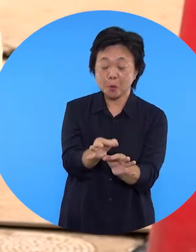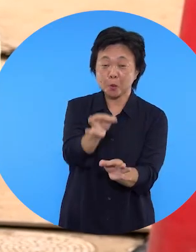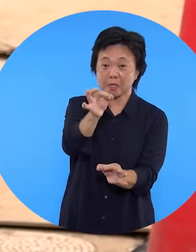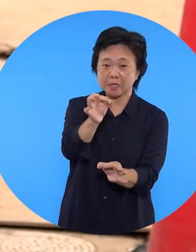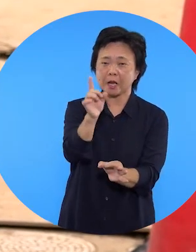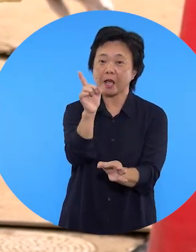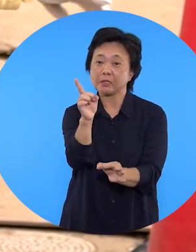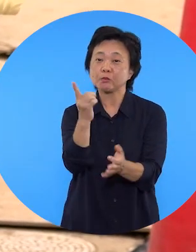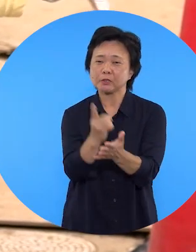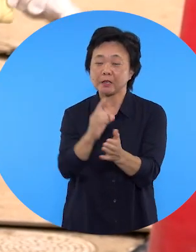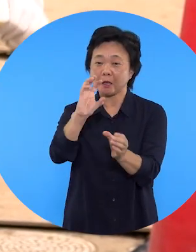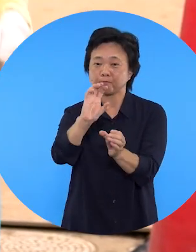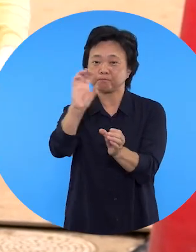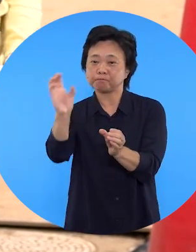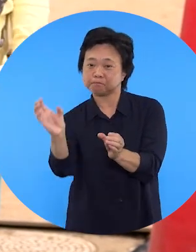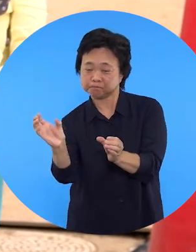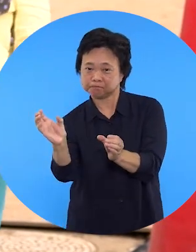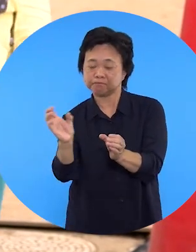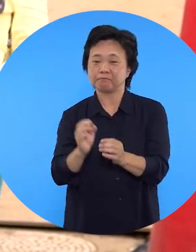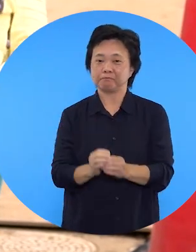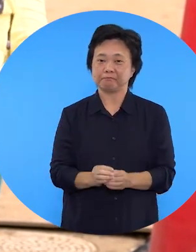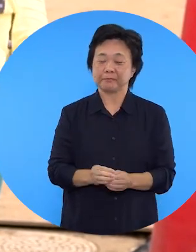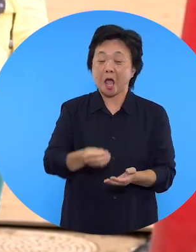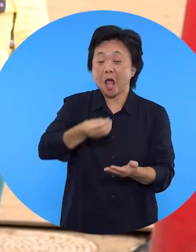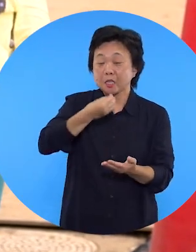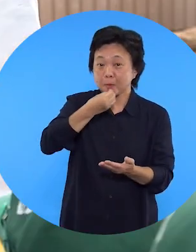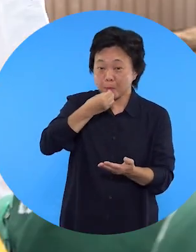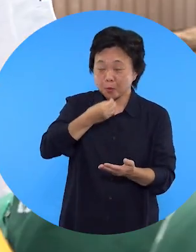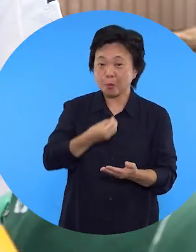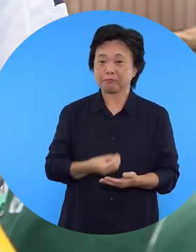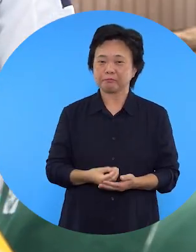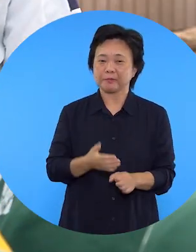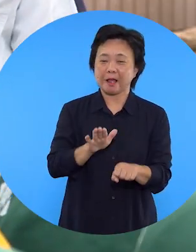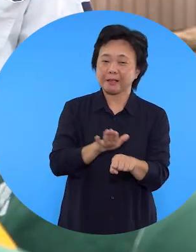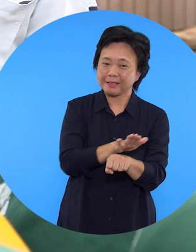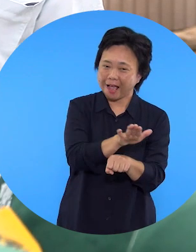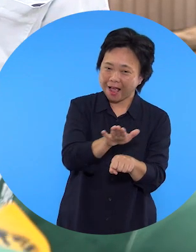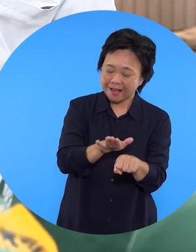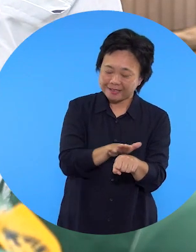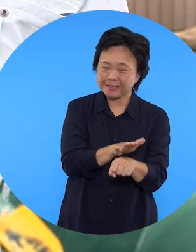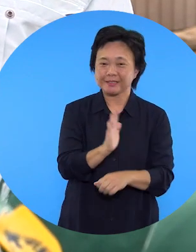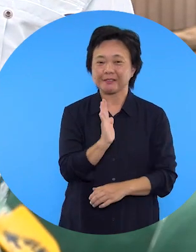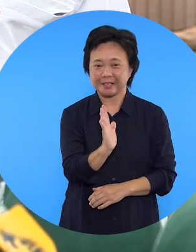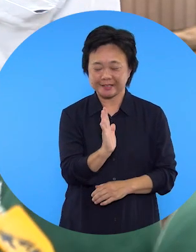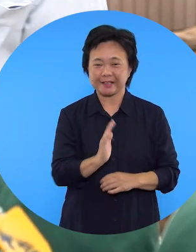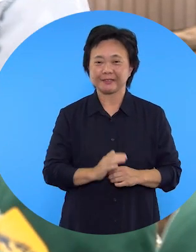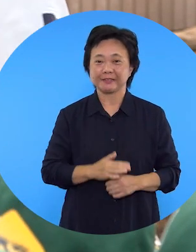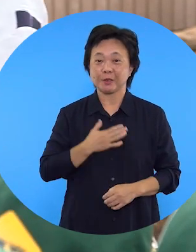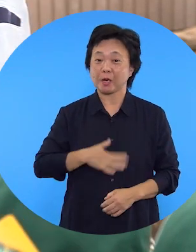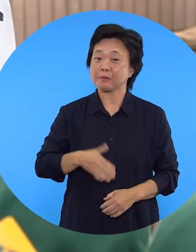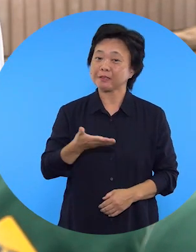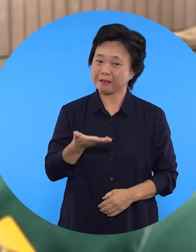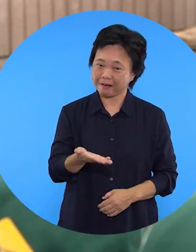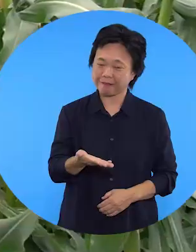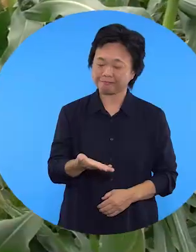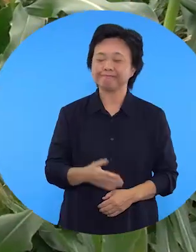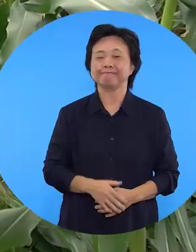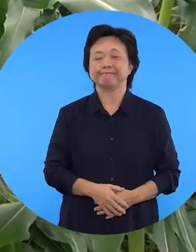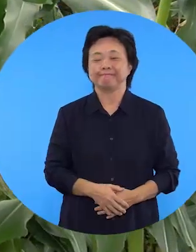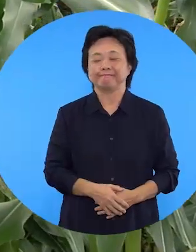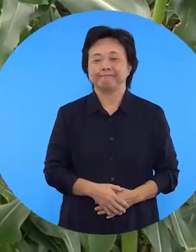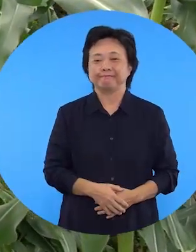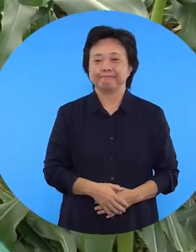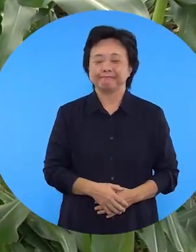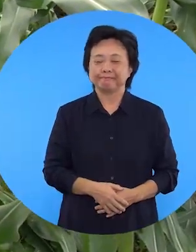の木から1本しか撮れませんたべもんですからね第二扱ってくださいねわかりました